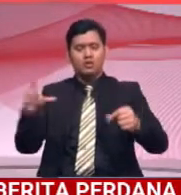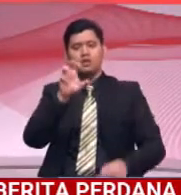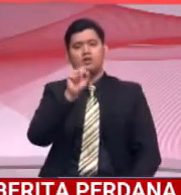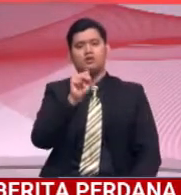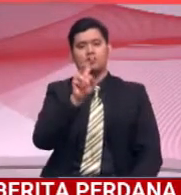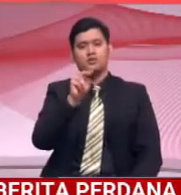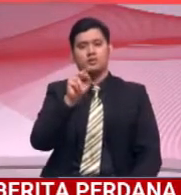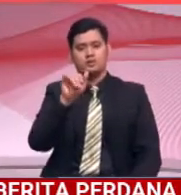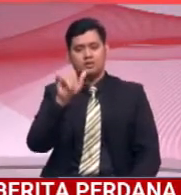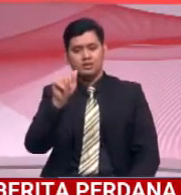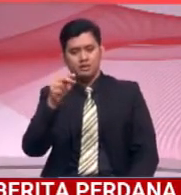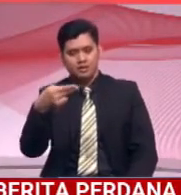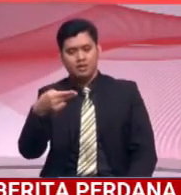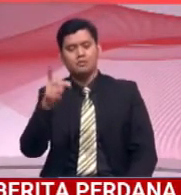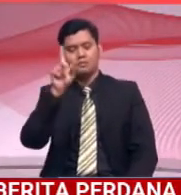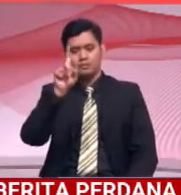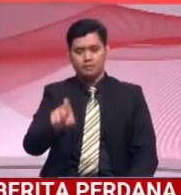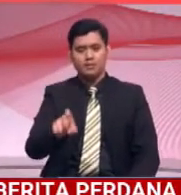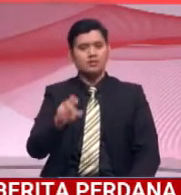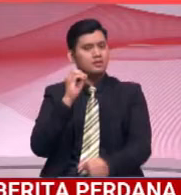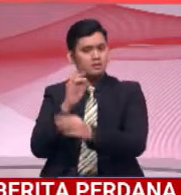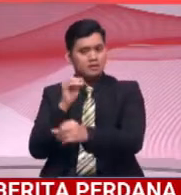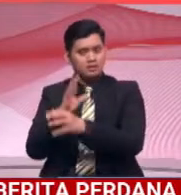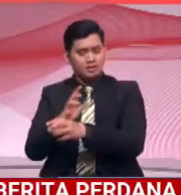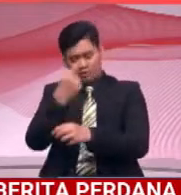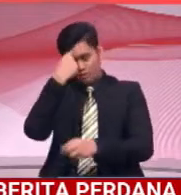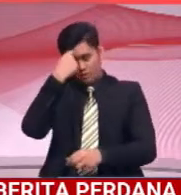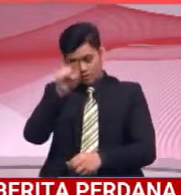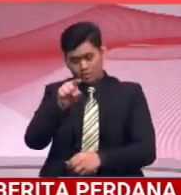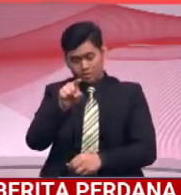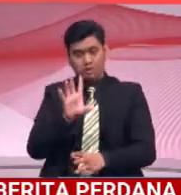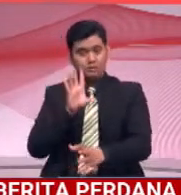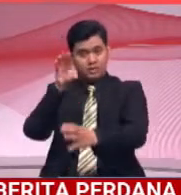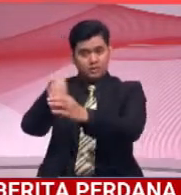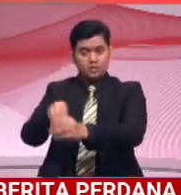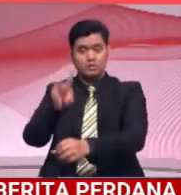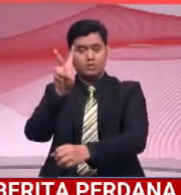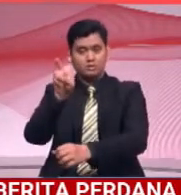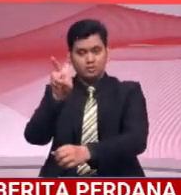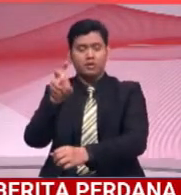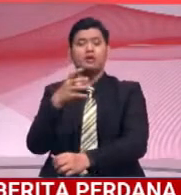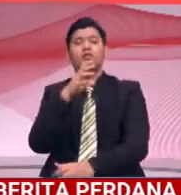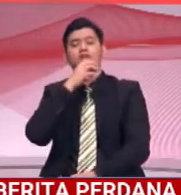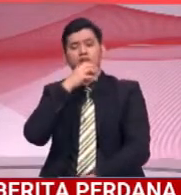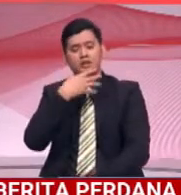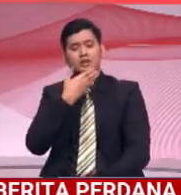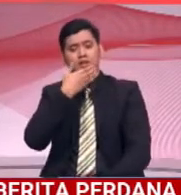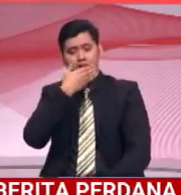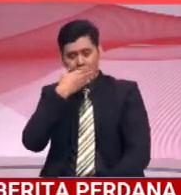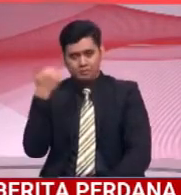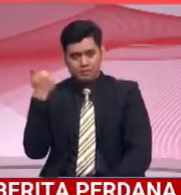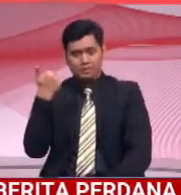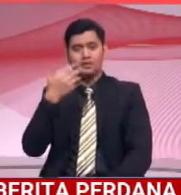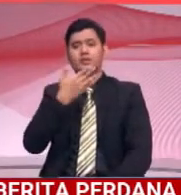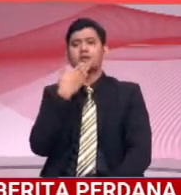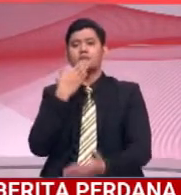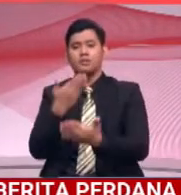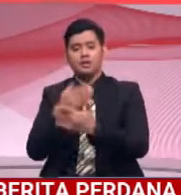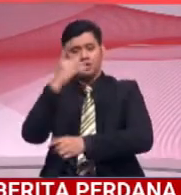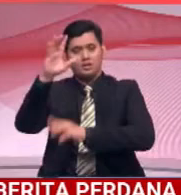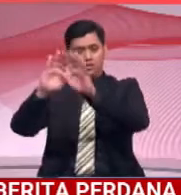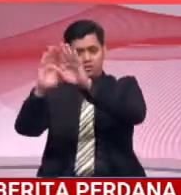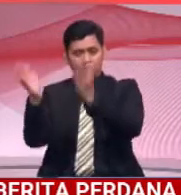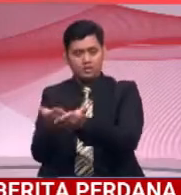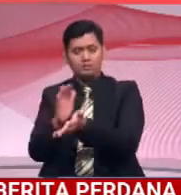berusaha lebih keras untuk meletakkan dirinya dalam kelompok 20 terbaik dunia sekaligus mencerahkan peluang untuk layak ke saingan